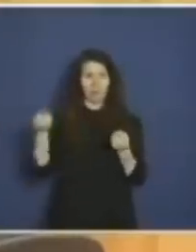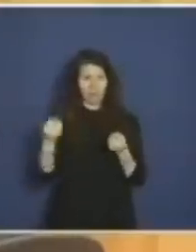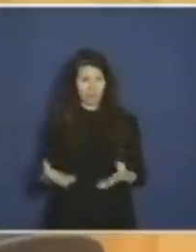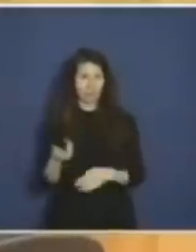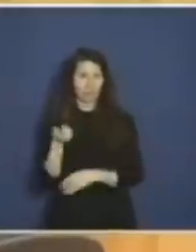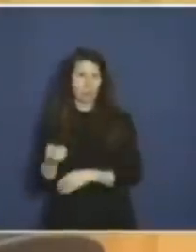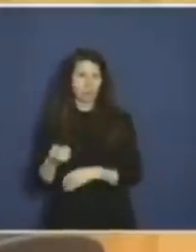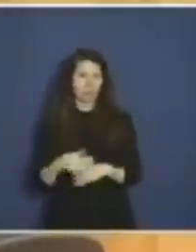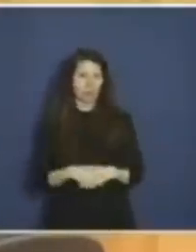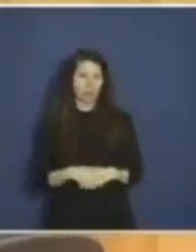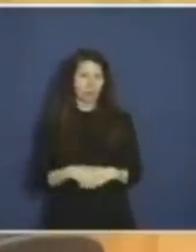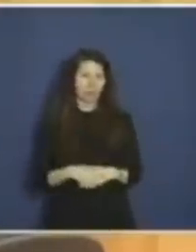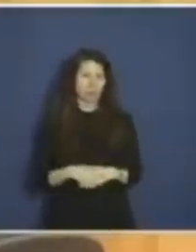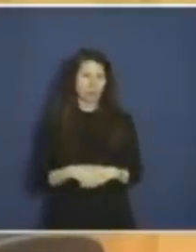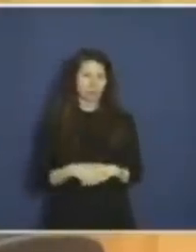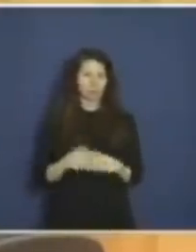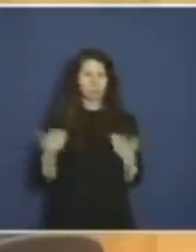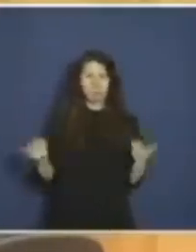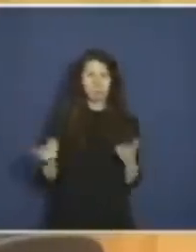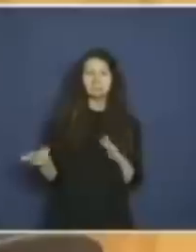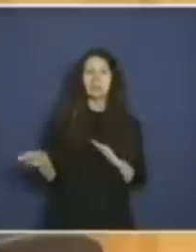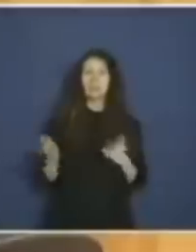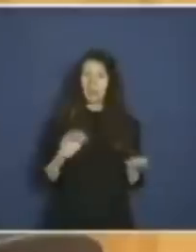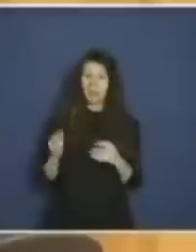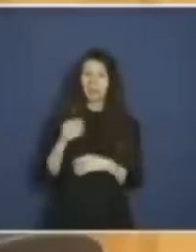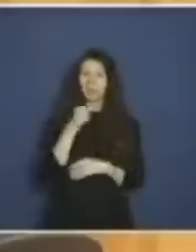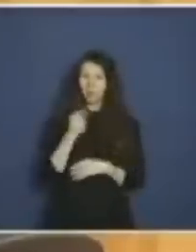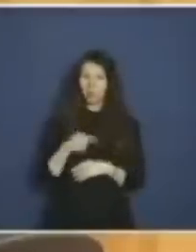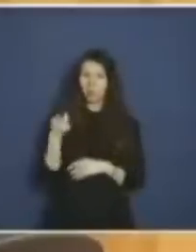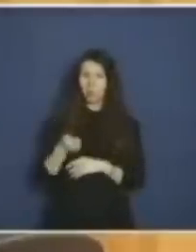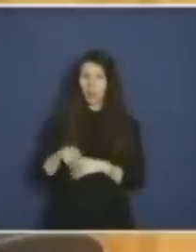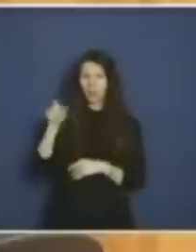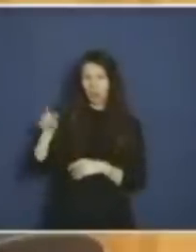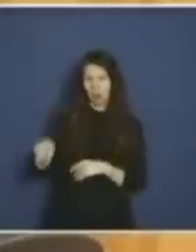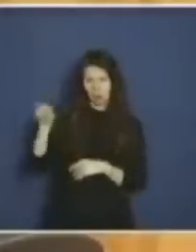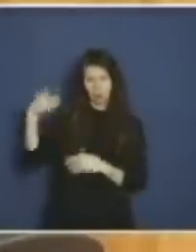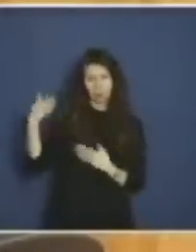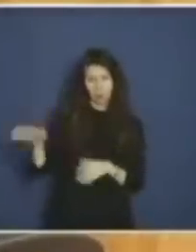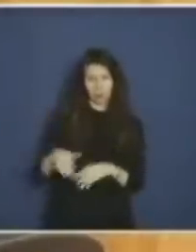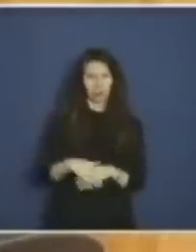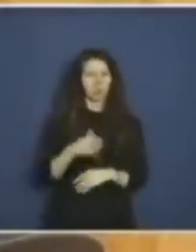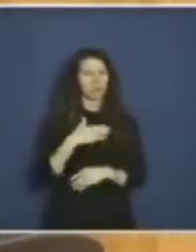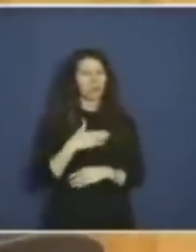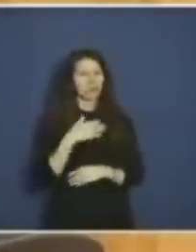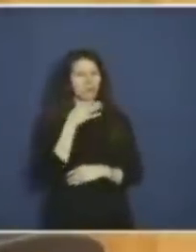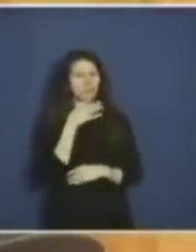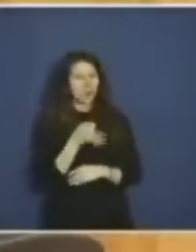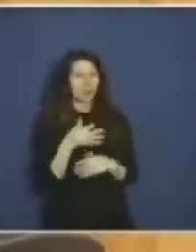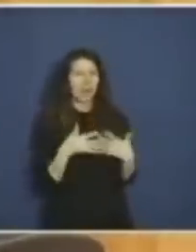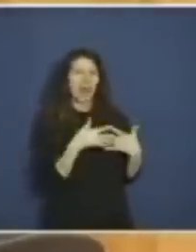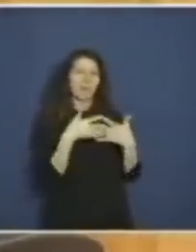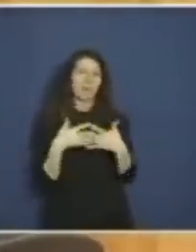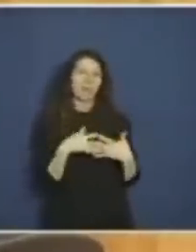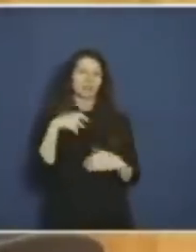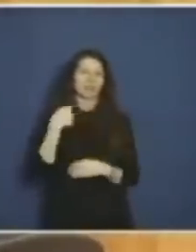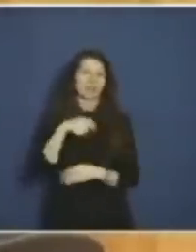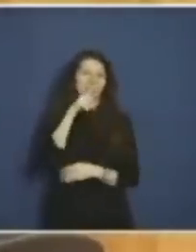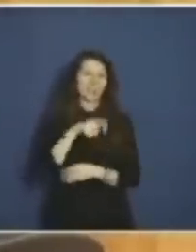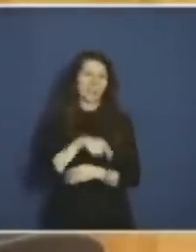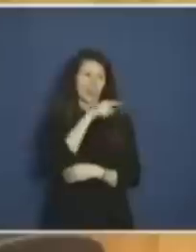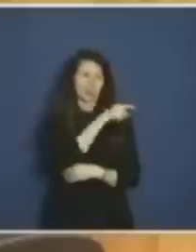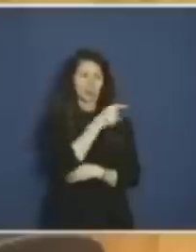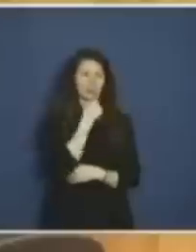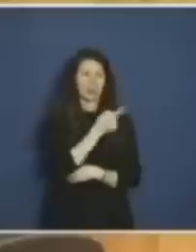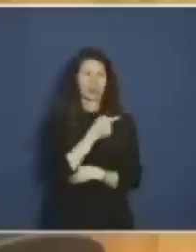Mutmaßlich geht das auf russische Täter zurück. Meine Frage war, ob Sie den amerikanischen Präsidenten folgen können,